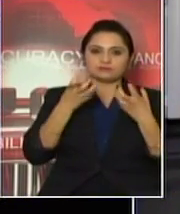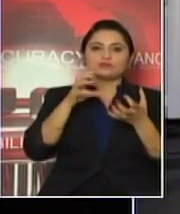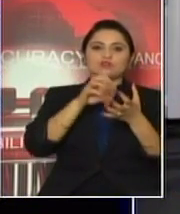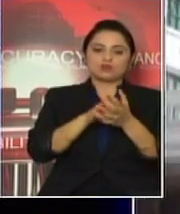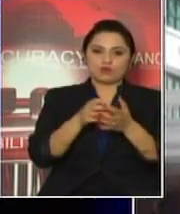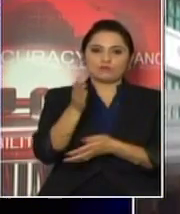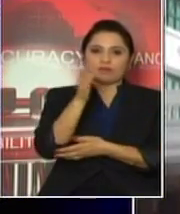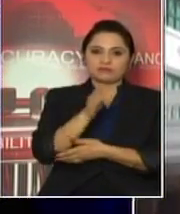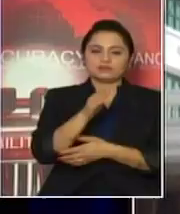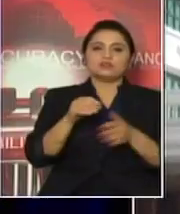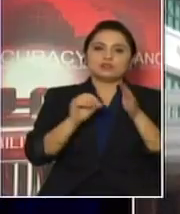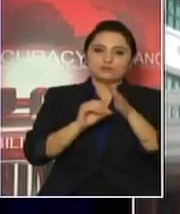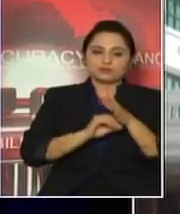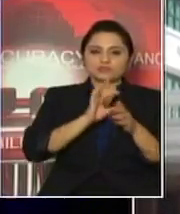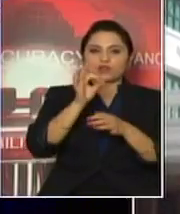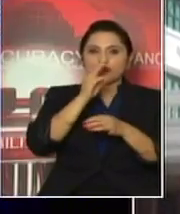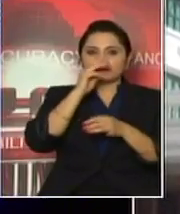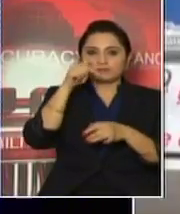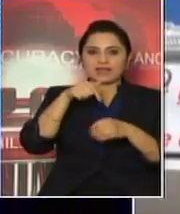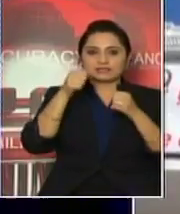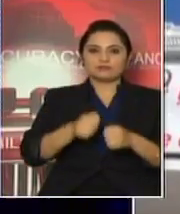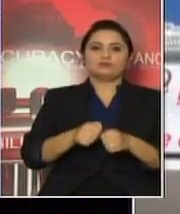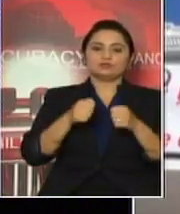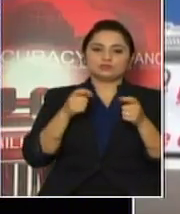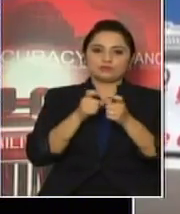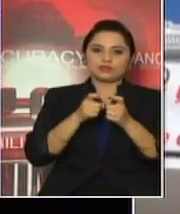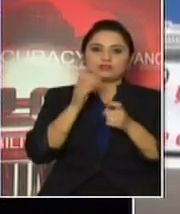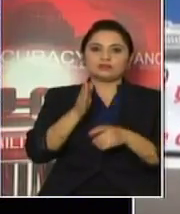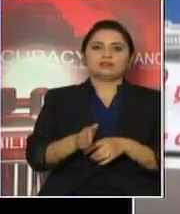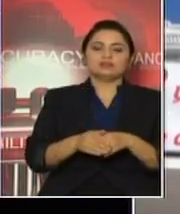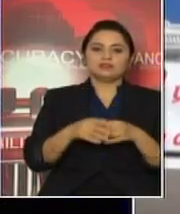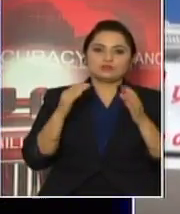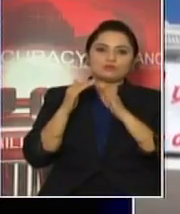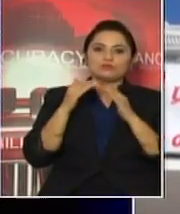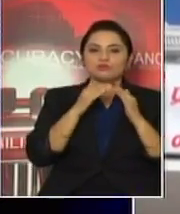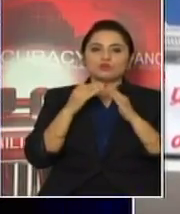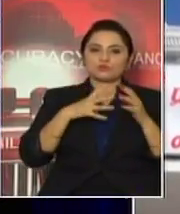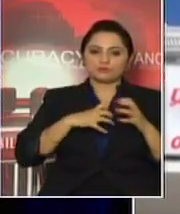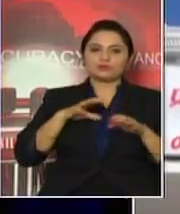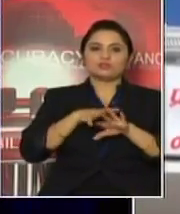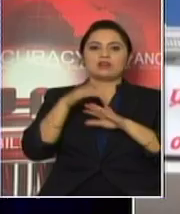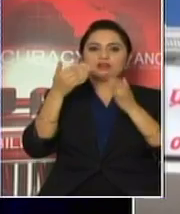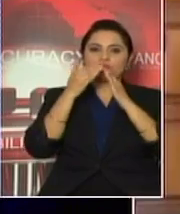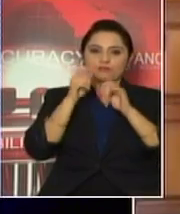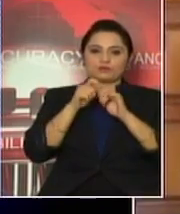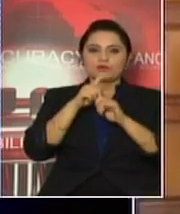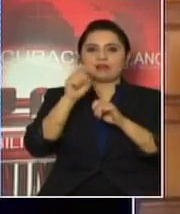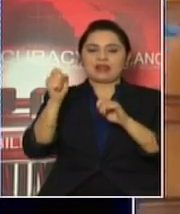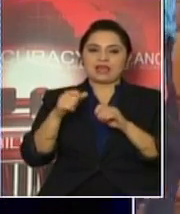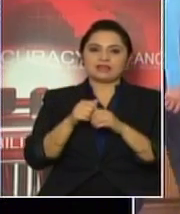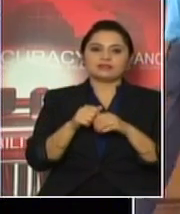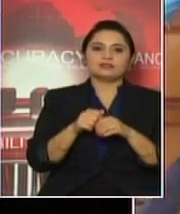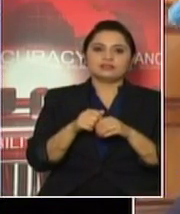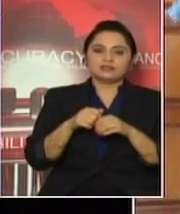प्रधानमन्त्री तथा मन्त्री परिषद कार्यालयमा आज बसेको मन्त्री परिषद बैठकले भूकम्प पीडितहरूलाई घर निर्माणका लागि सामूहिक